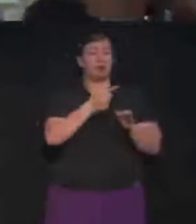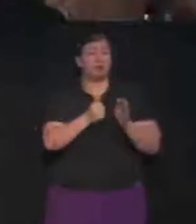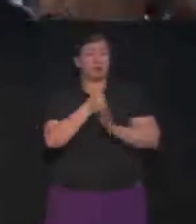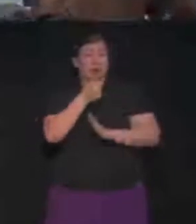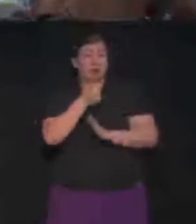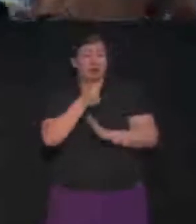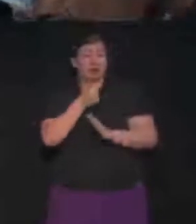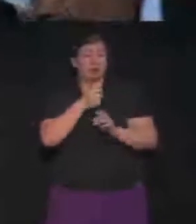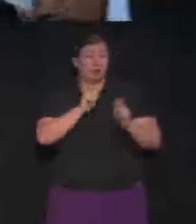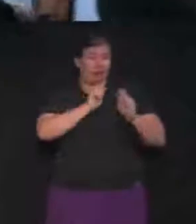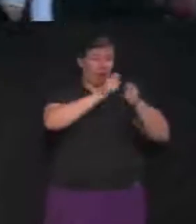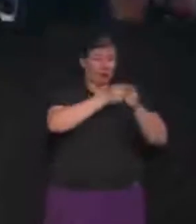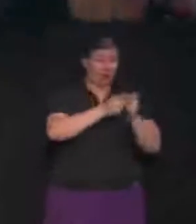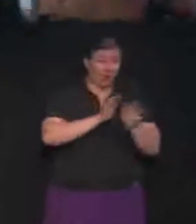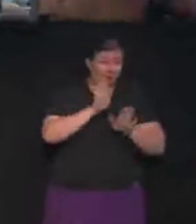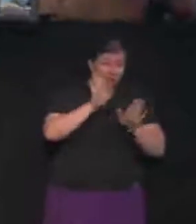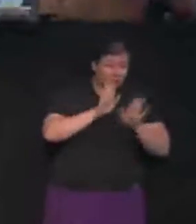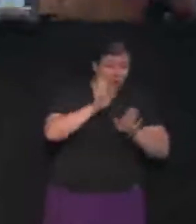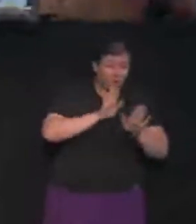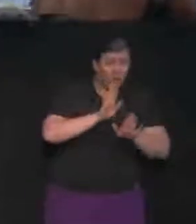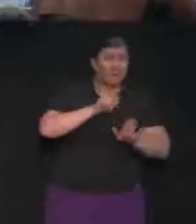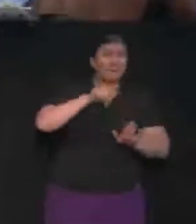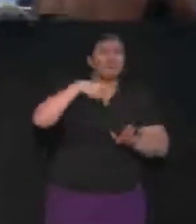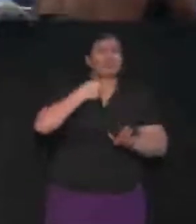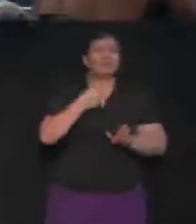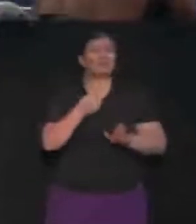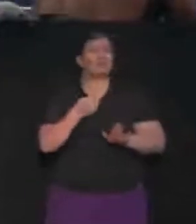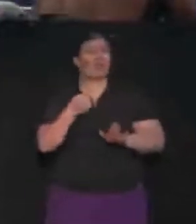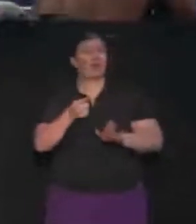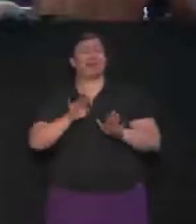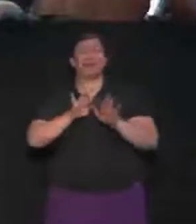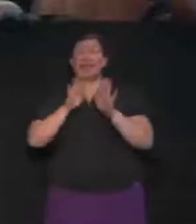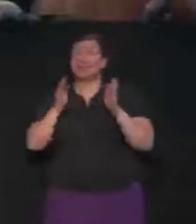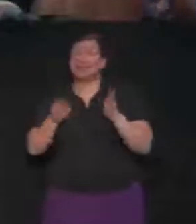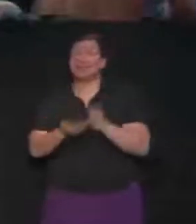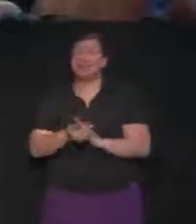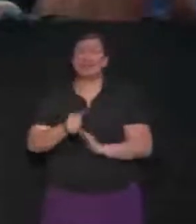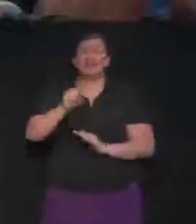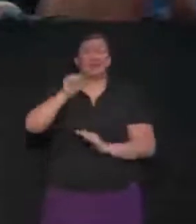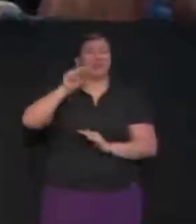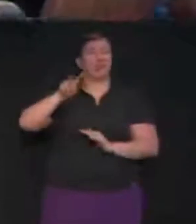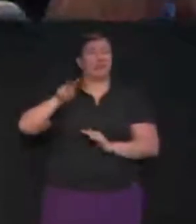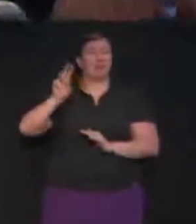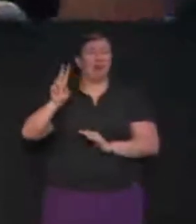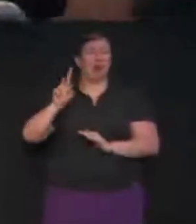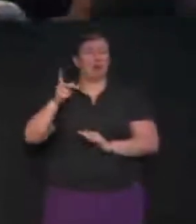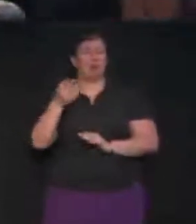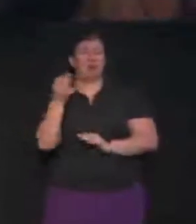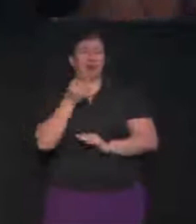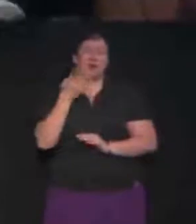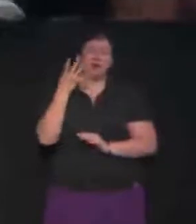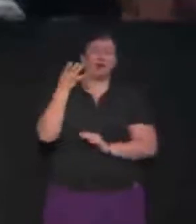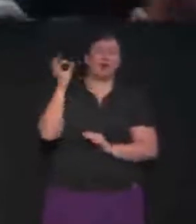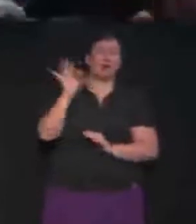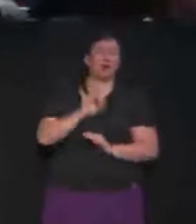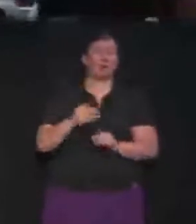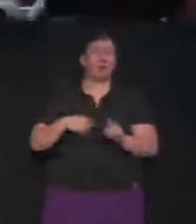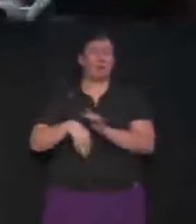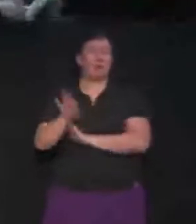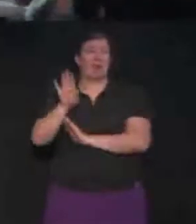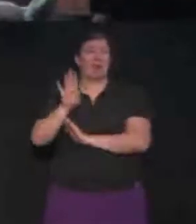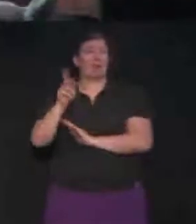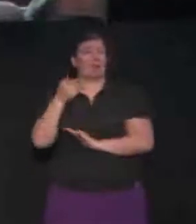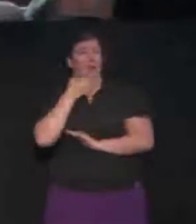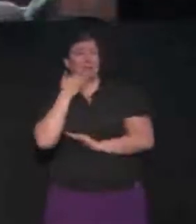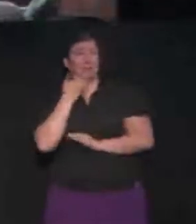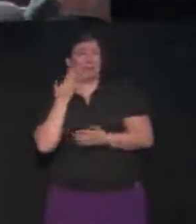bekommen wir die härteste SMV die 50% Mehrheit bekommt und keine SMV die auf einer breiten